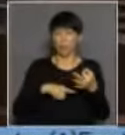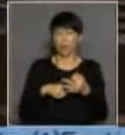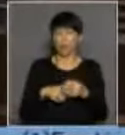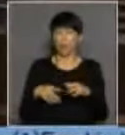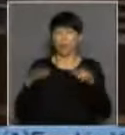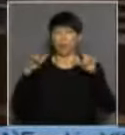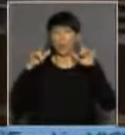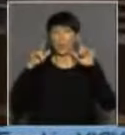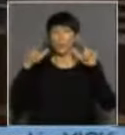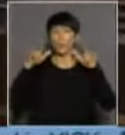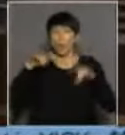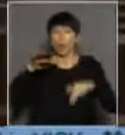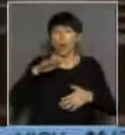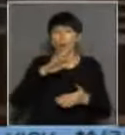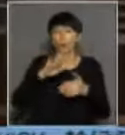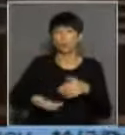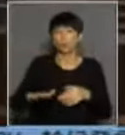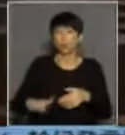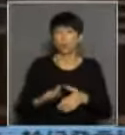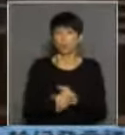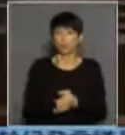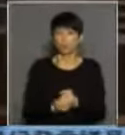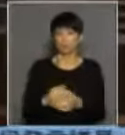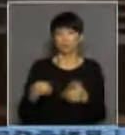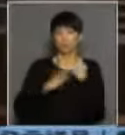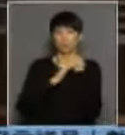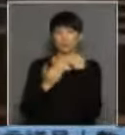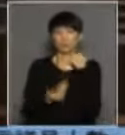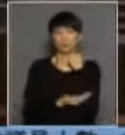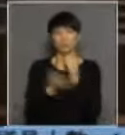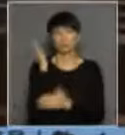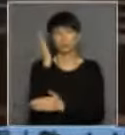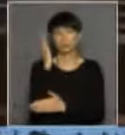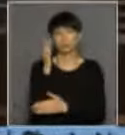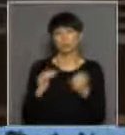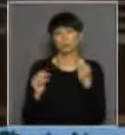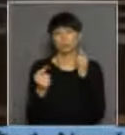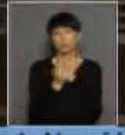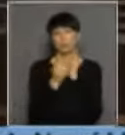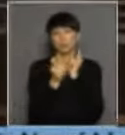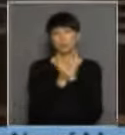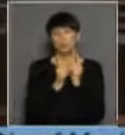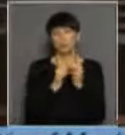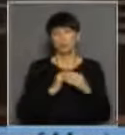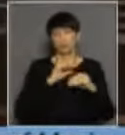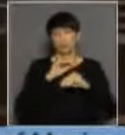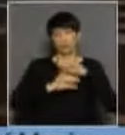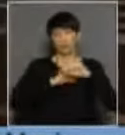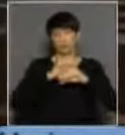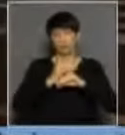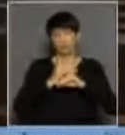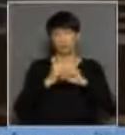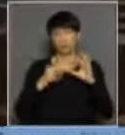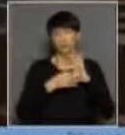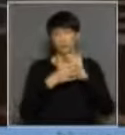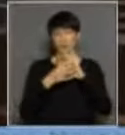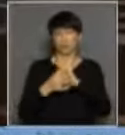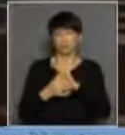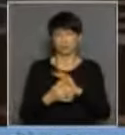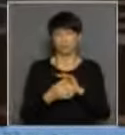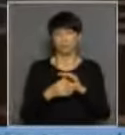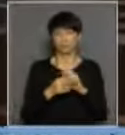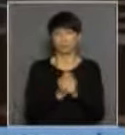人呢都曾經試過咧，係同啲建制係打交啊！希望都係用阿錢仲佳議員所講啦，嗰啲